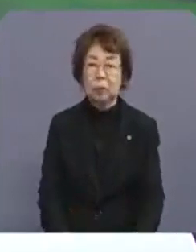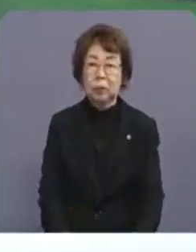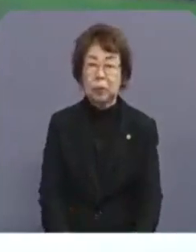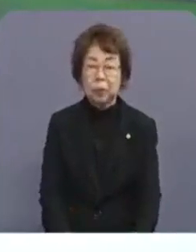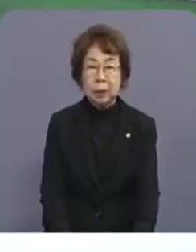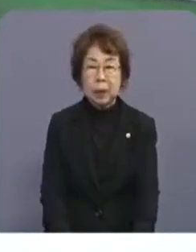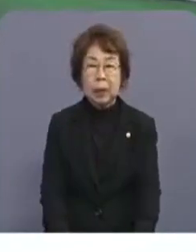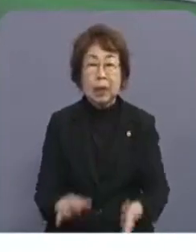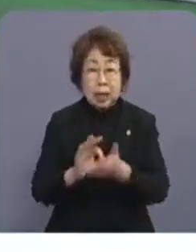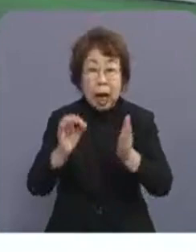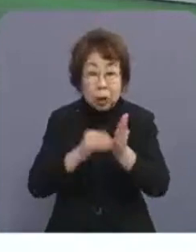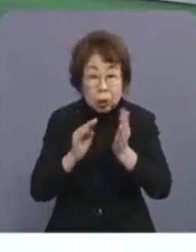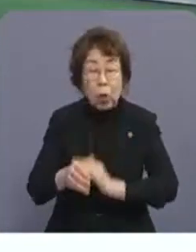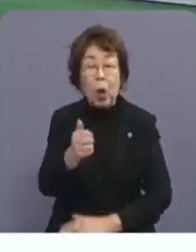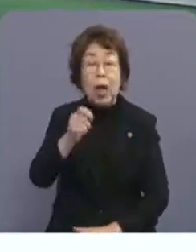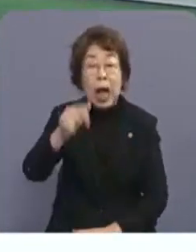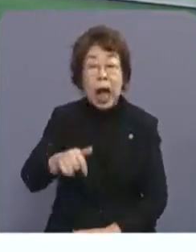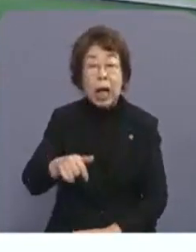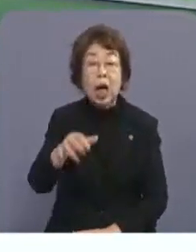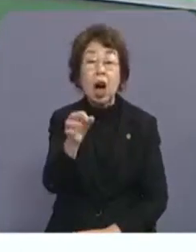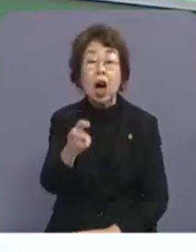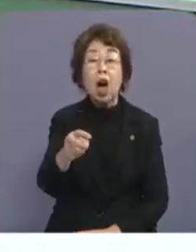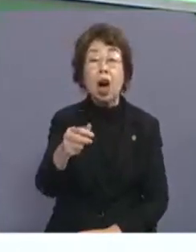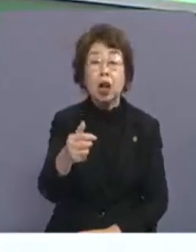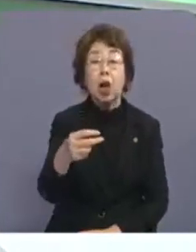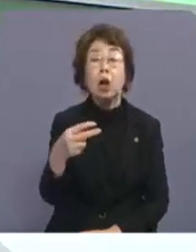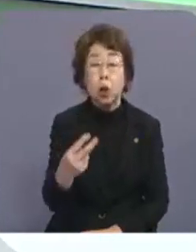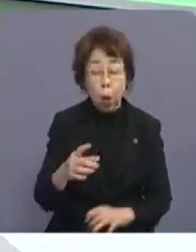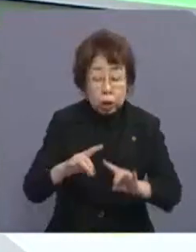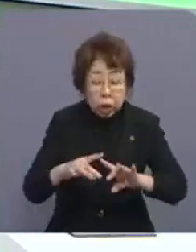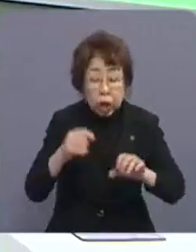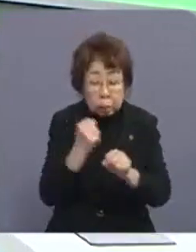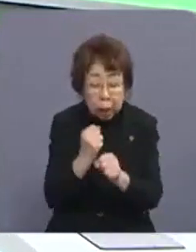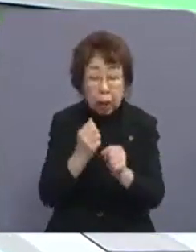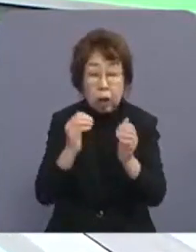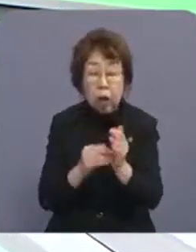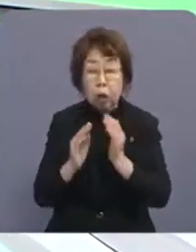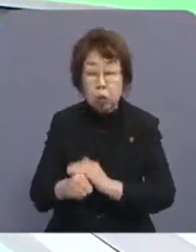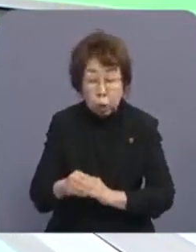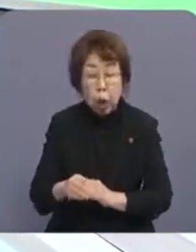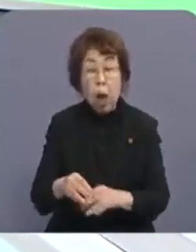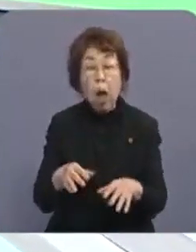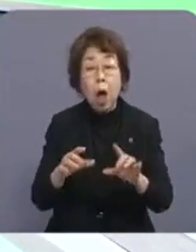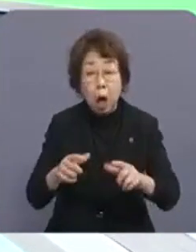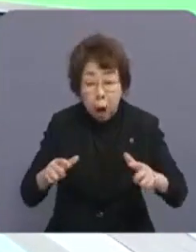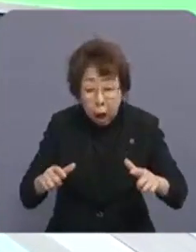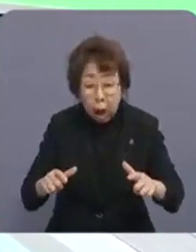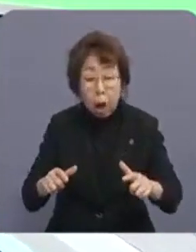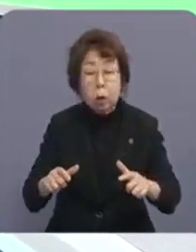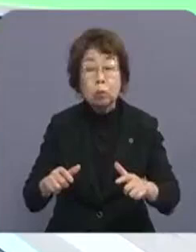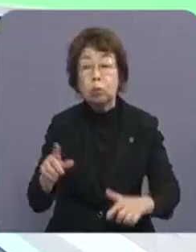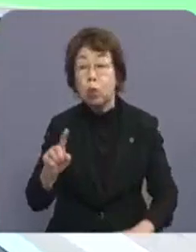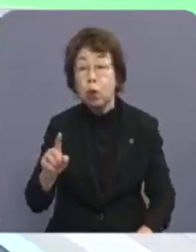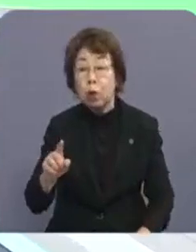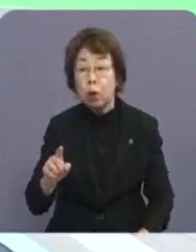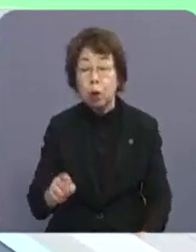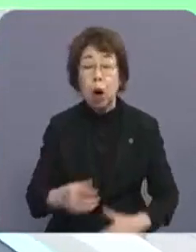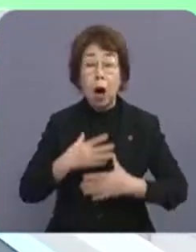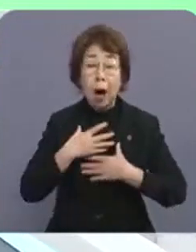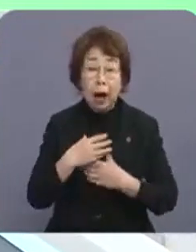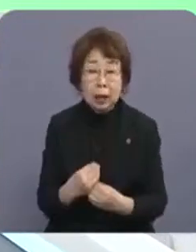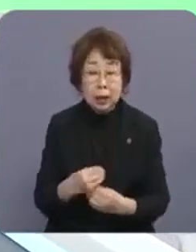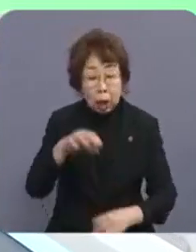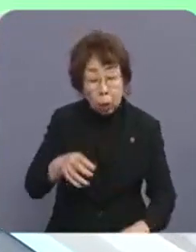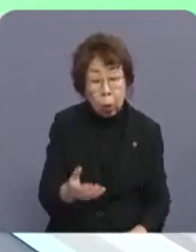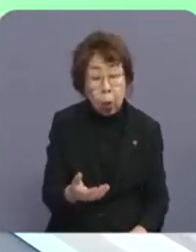자 사용후 핵연료 원자로에서 나온 그니까 전력 생산을 하고 나서 하면서 나온 이제 부산물인 이걸 이제 안전한